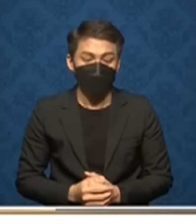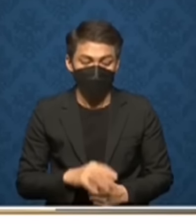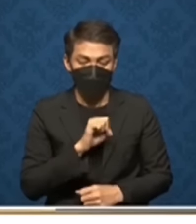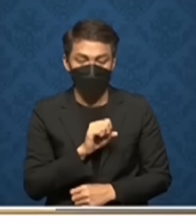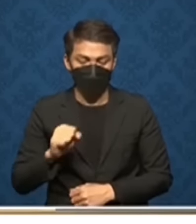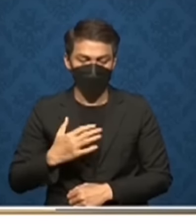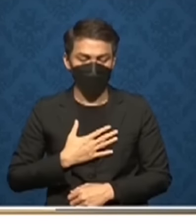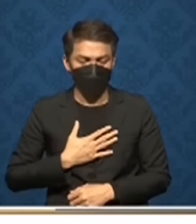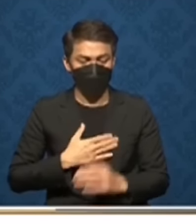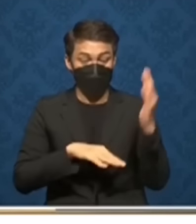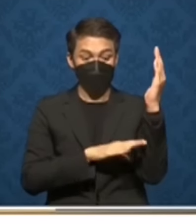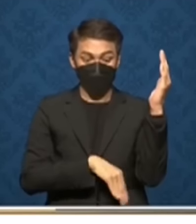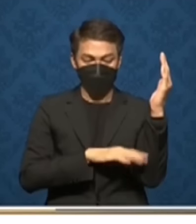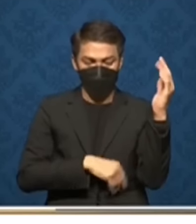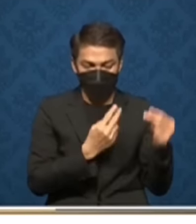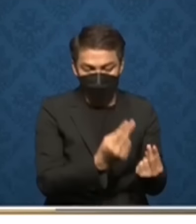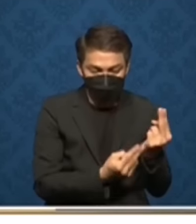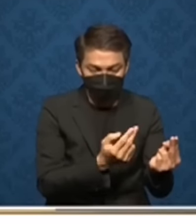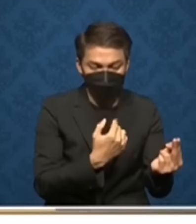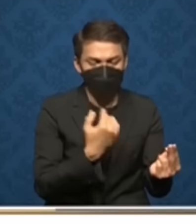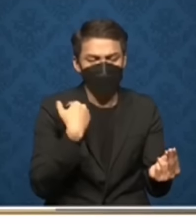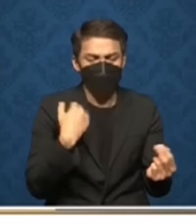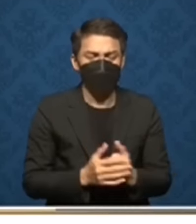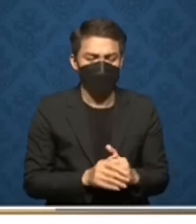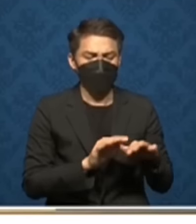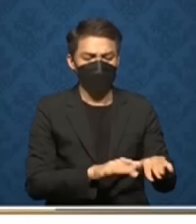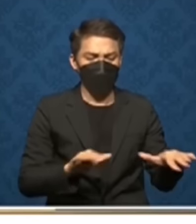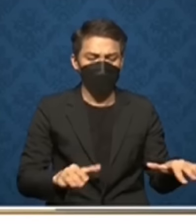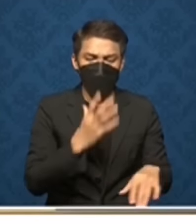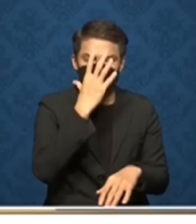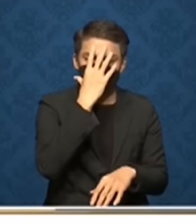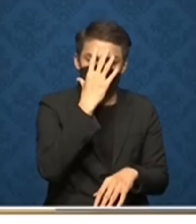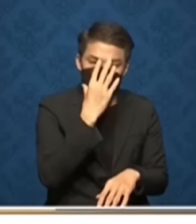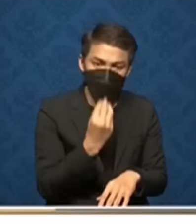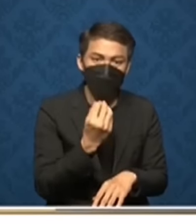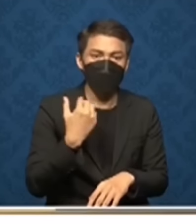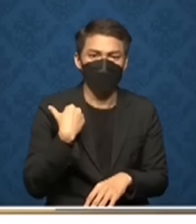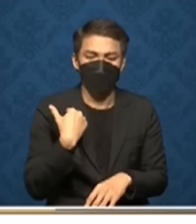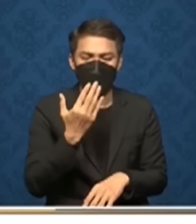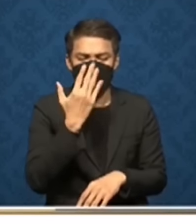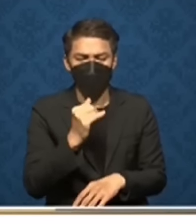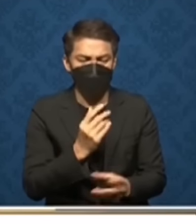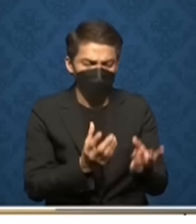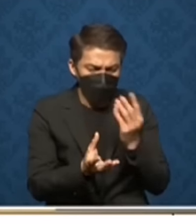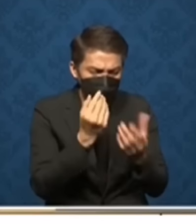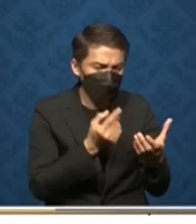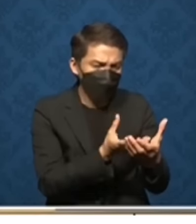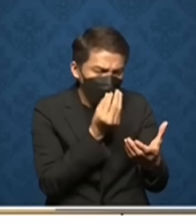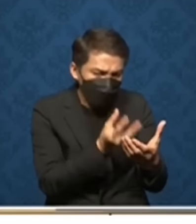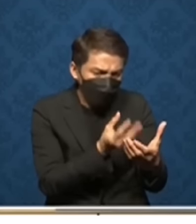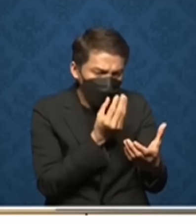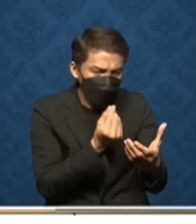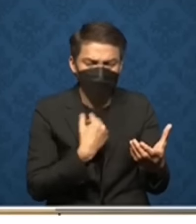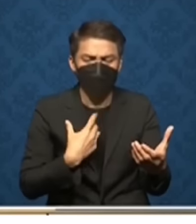านหนึ่งเนี่ยมีเด็กซึมเศร้าจำนวนมากเพราะการเรียนต้องใช้มือถือไม่มีมือถือทั้